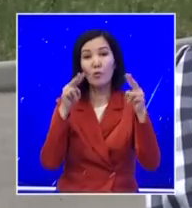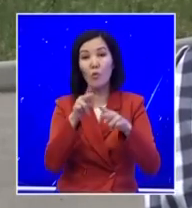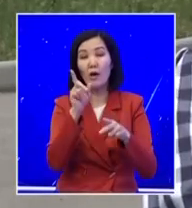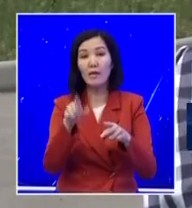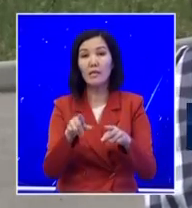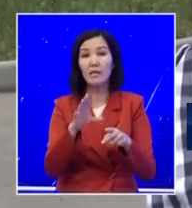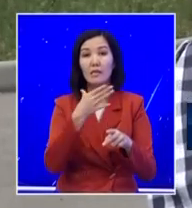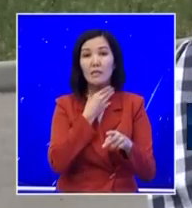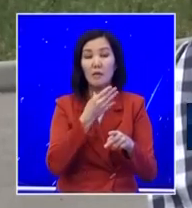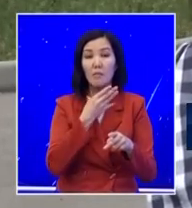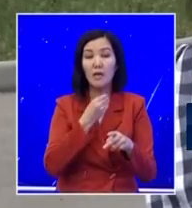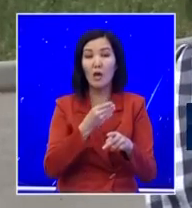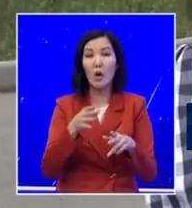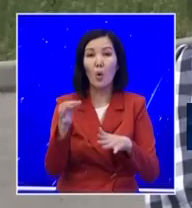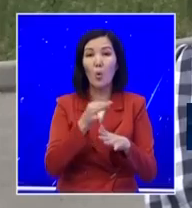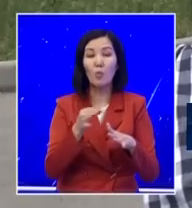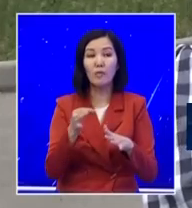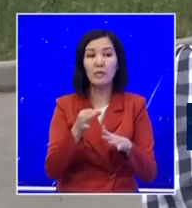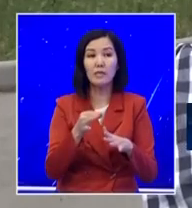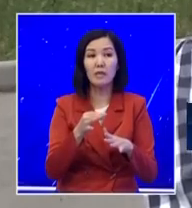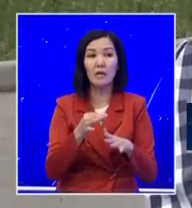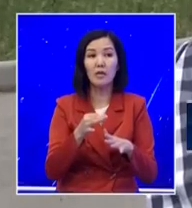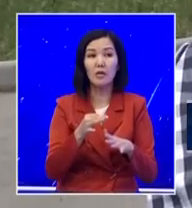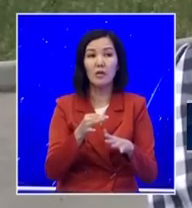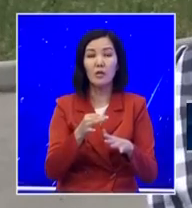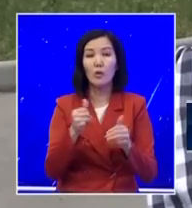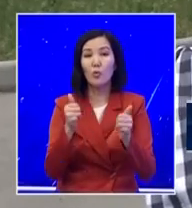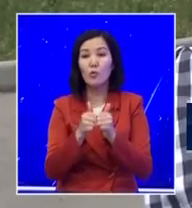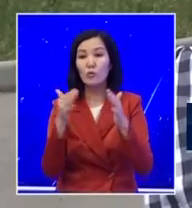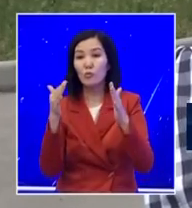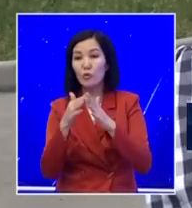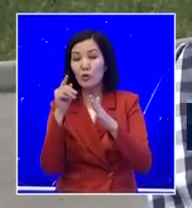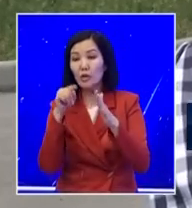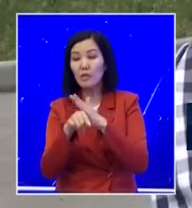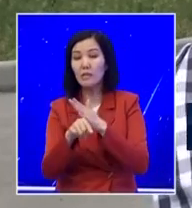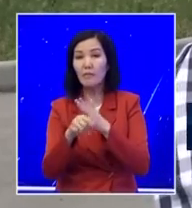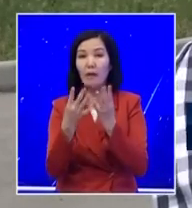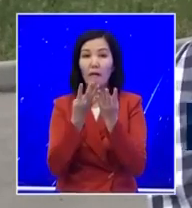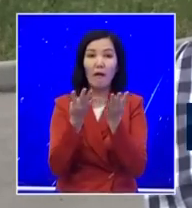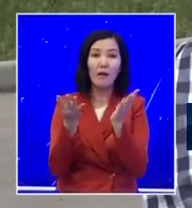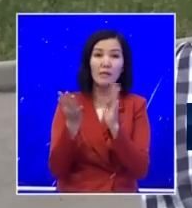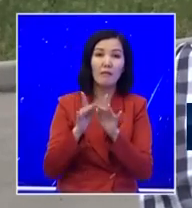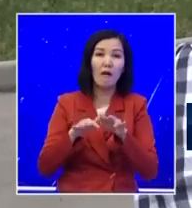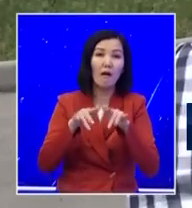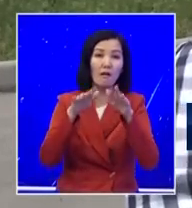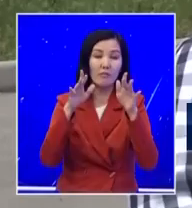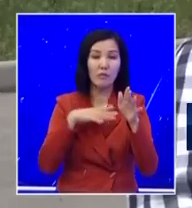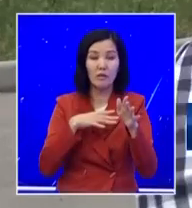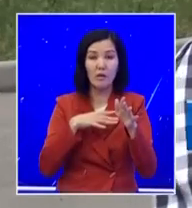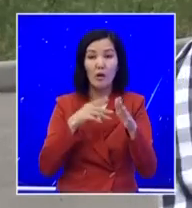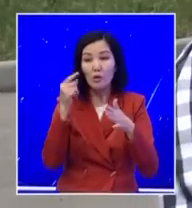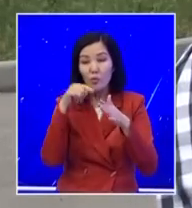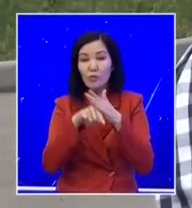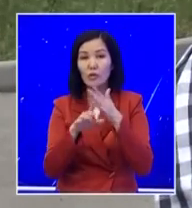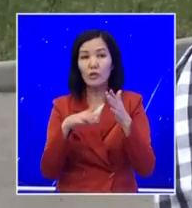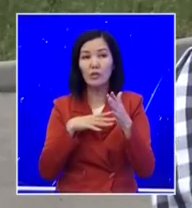Ақсуат ауданында жазады, сол түске қарай бір көршімнің үйіне кірсем, қазанда бірдеме қайнап жатыр екен деп. Себебі қазанда